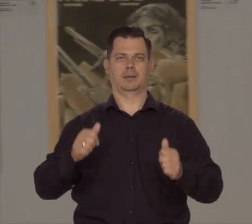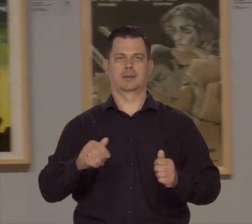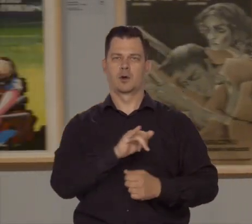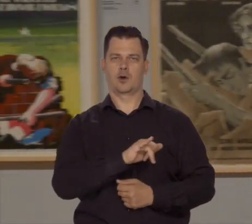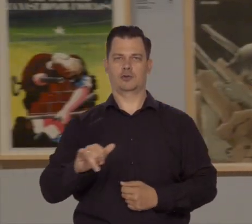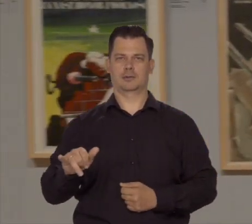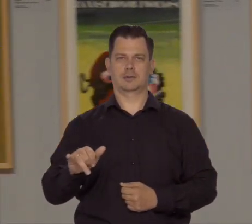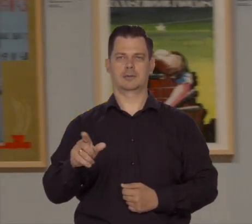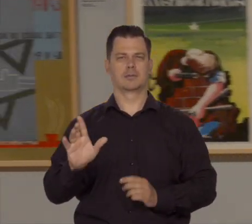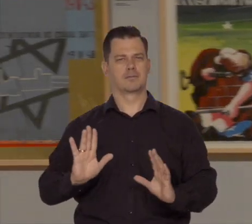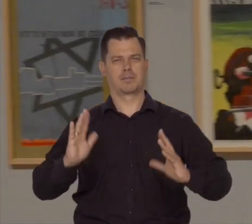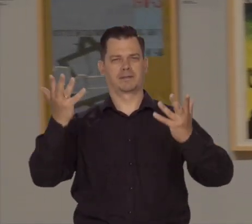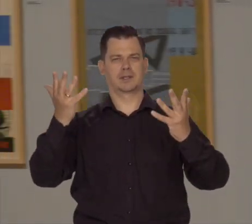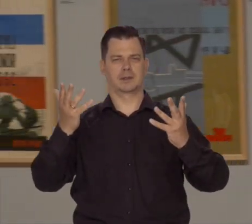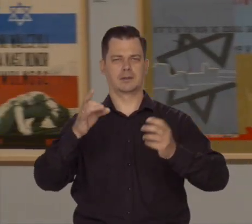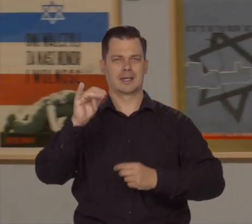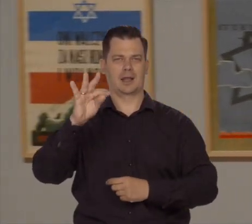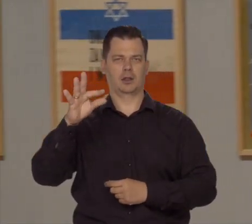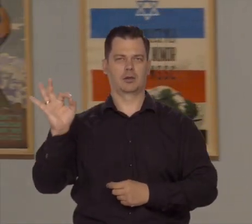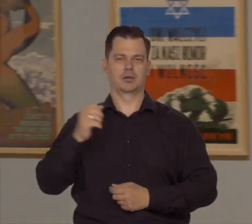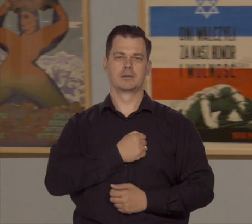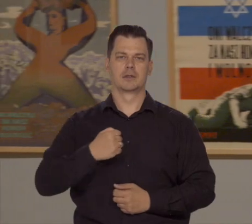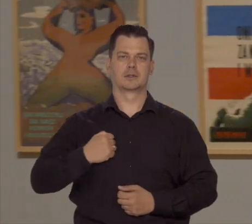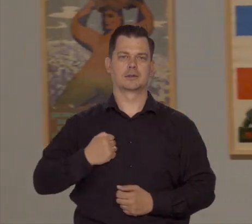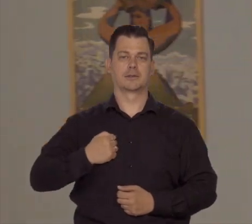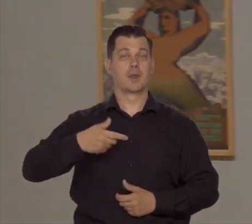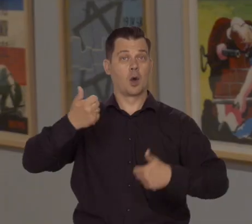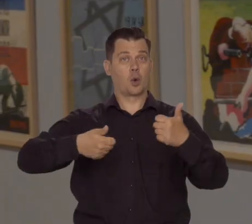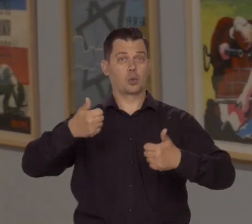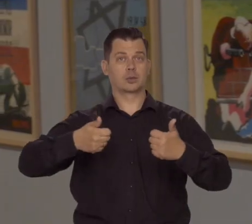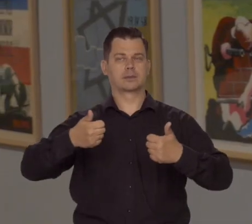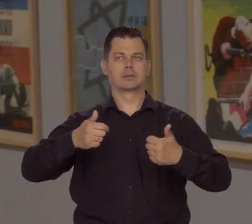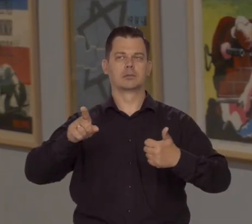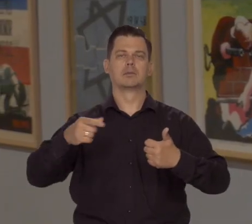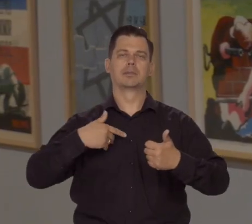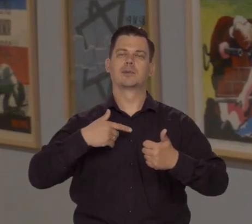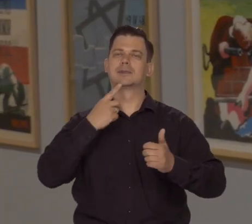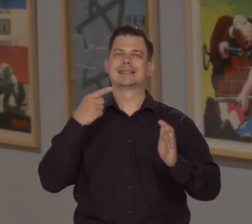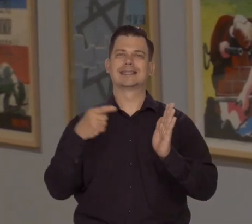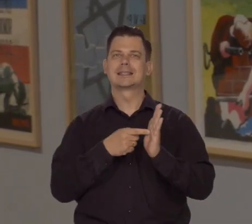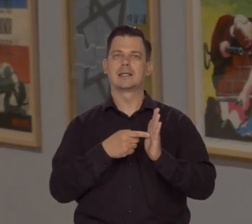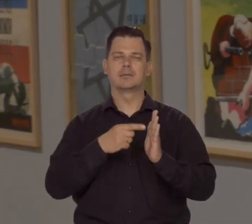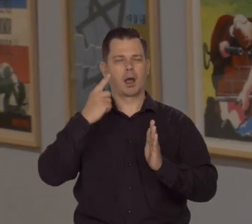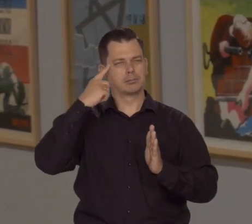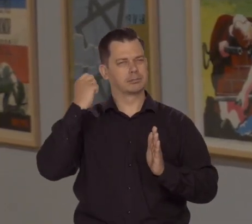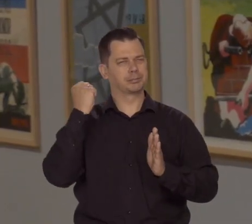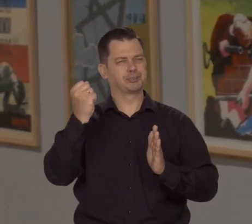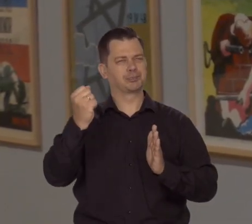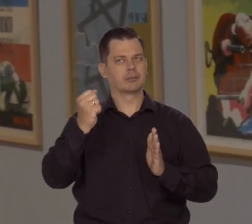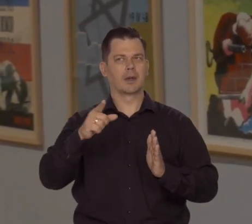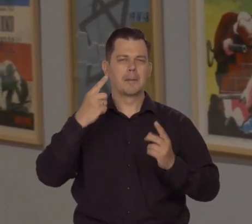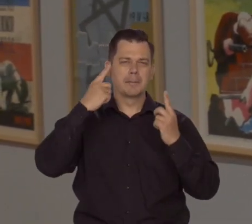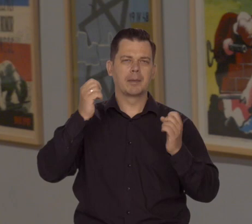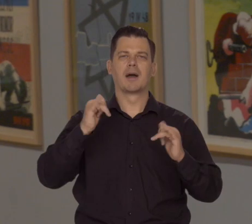plakaty rocznicowe dotyczące powstania w getcie warszawskim. Konkursy te miały za zadanie